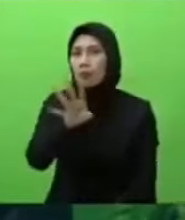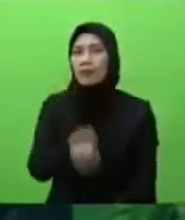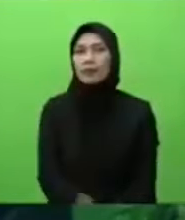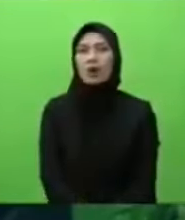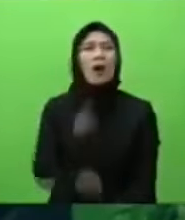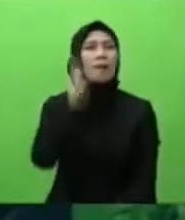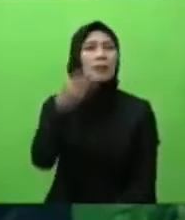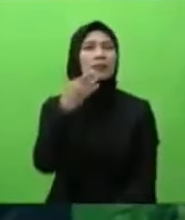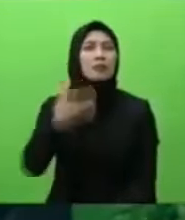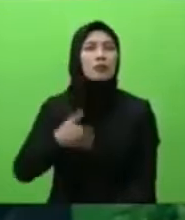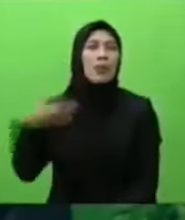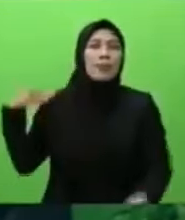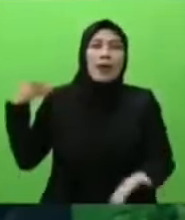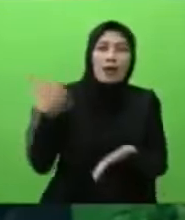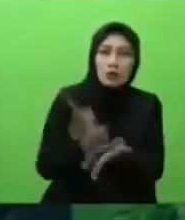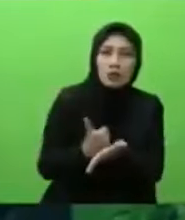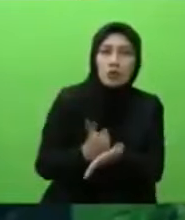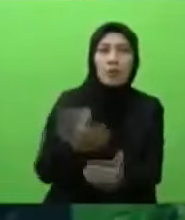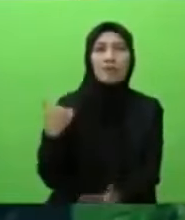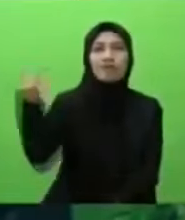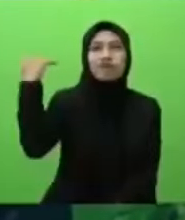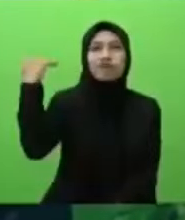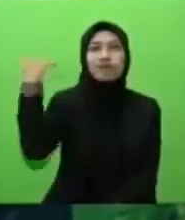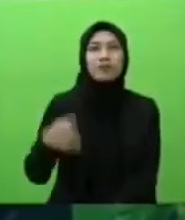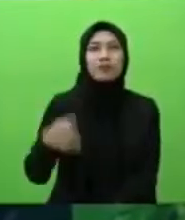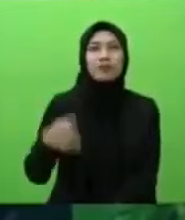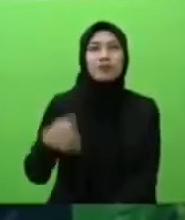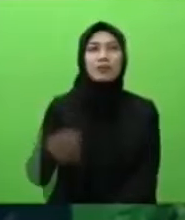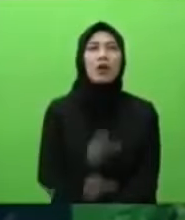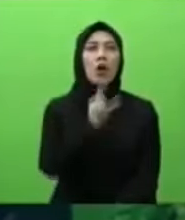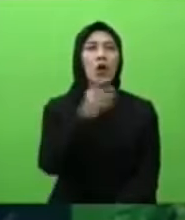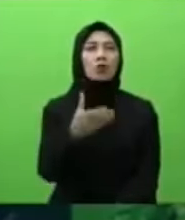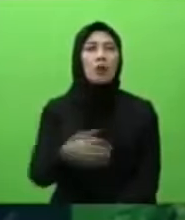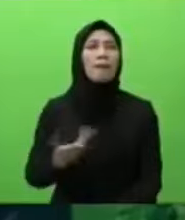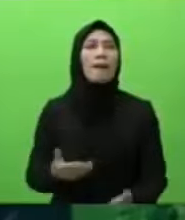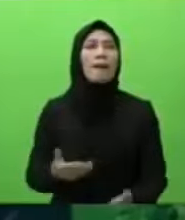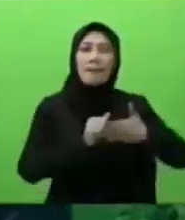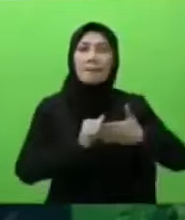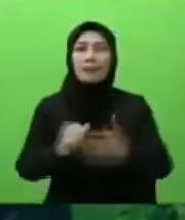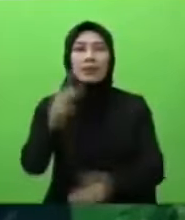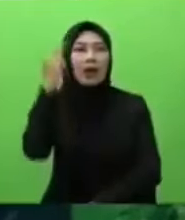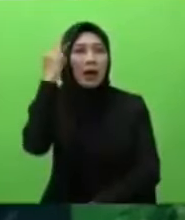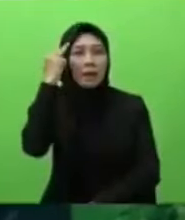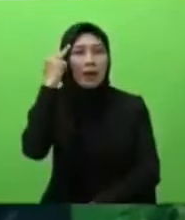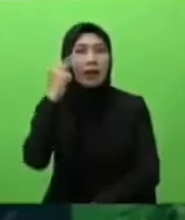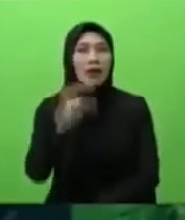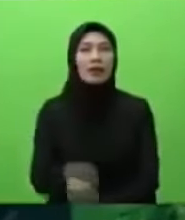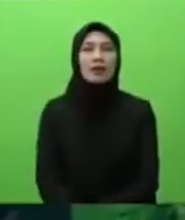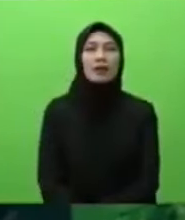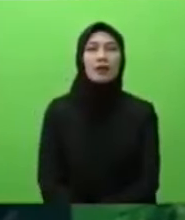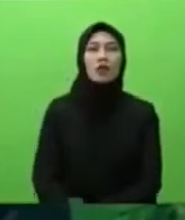moral yang tinggi untuk menjadi pemimpin danak rakyat yang berjiwa